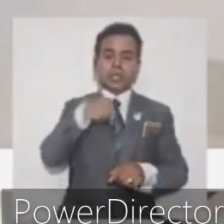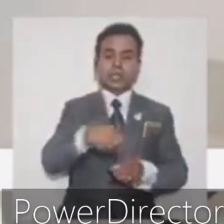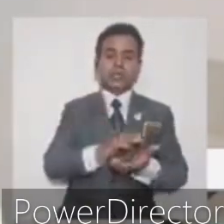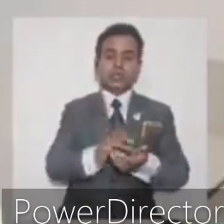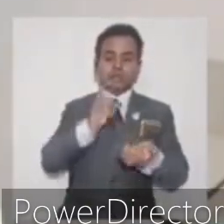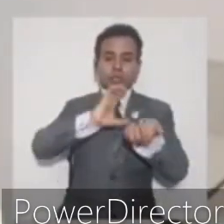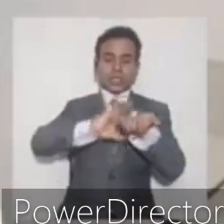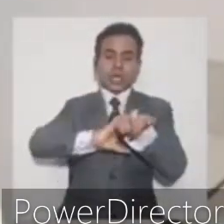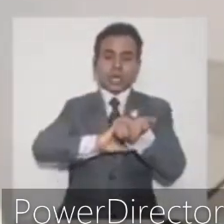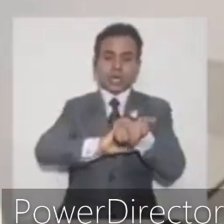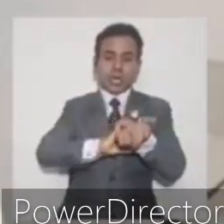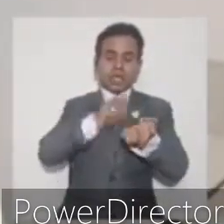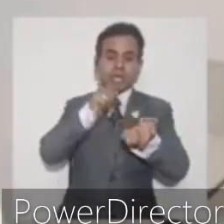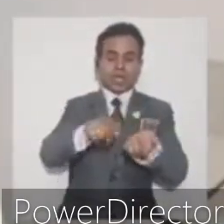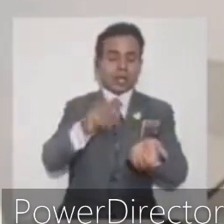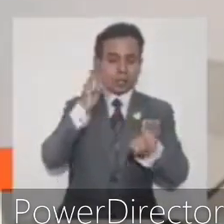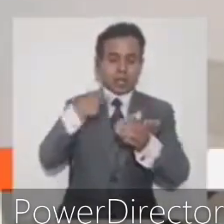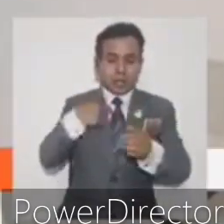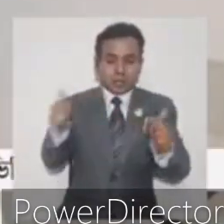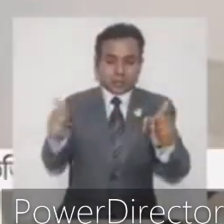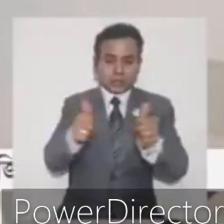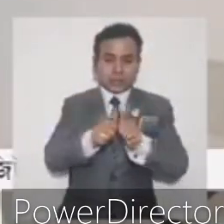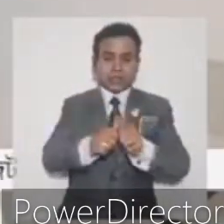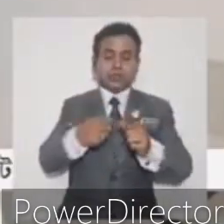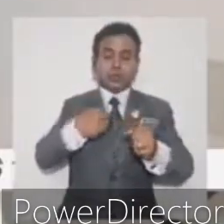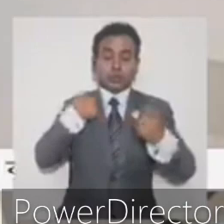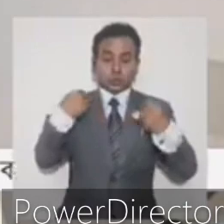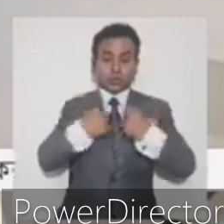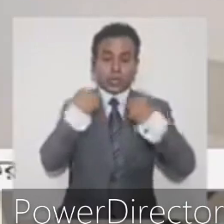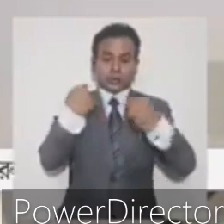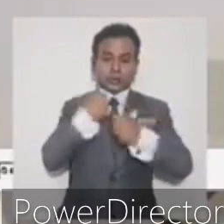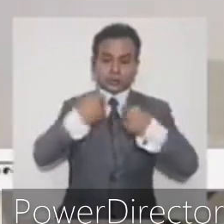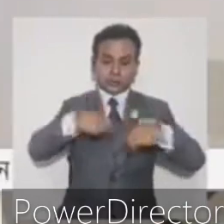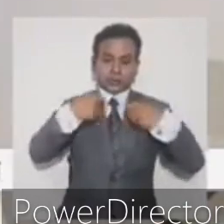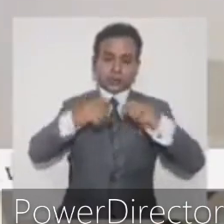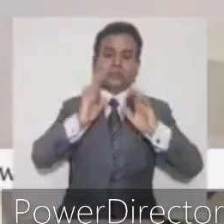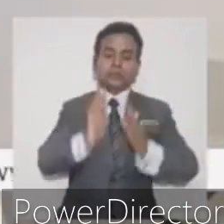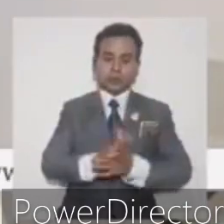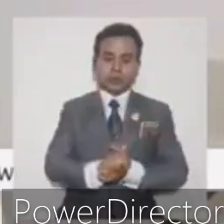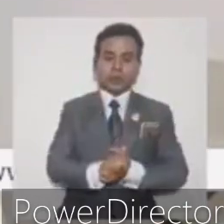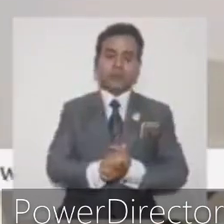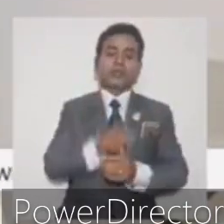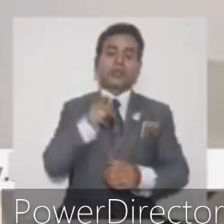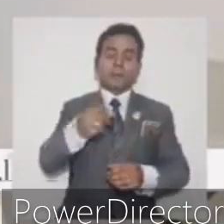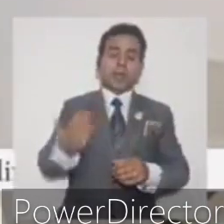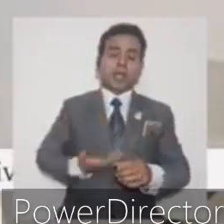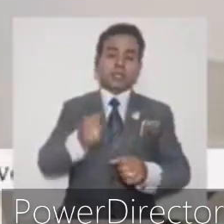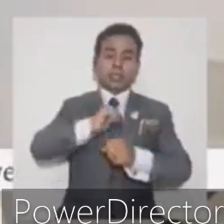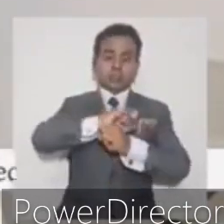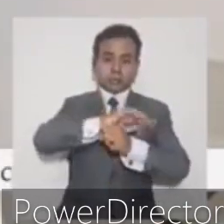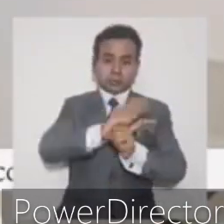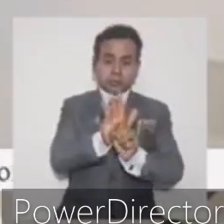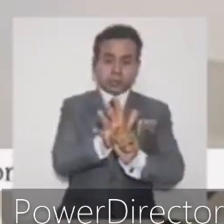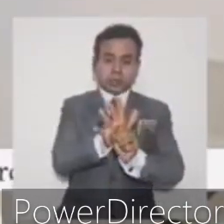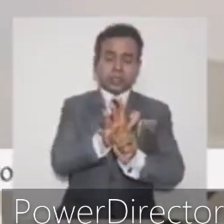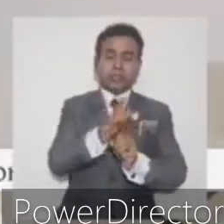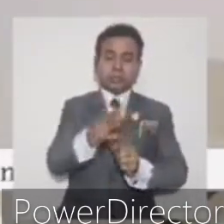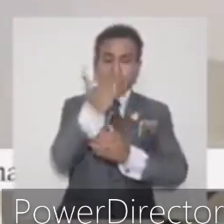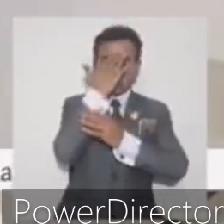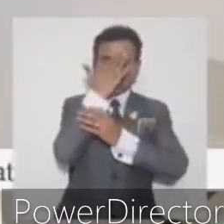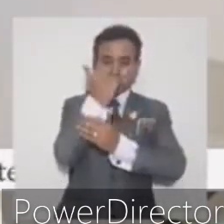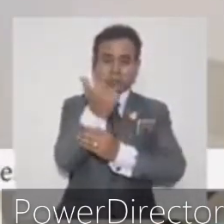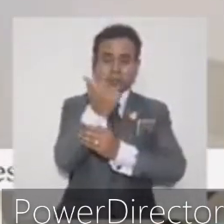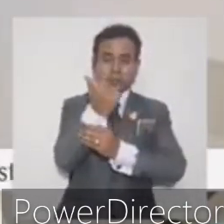করোনা রোগ, করোনা ভাইরাস আক্রান্ত হয়ে উনি চিকিৎসা দিতে যায় আক্রান্ত হয়ে মৃত্যুবরণ করেছেন,